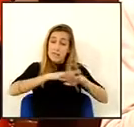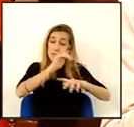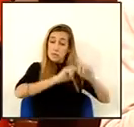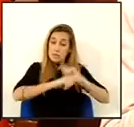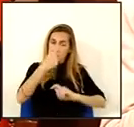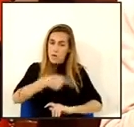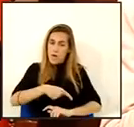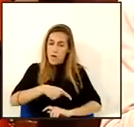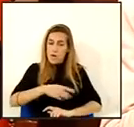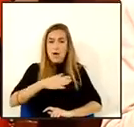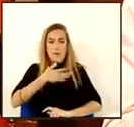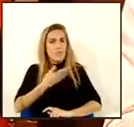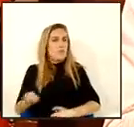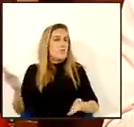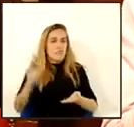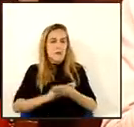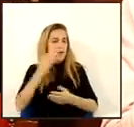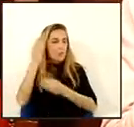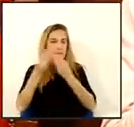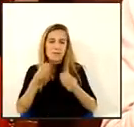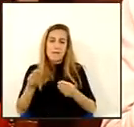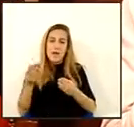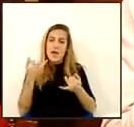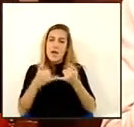se li pot o podem plantejar des d'OFIM